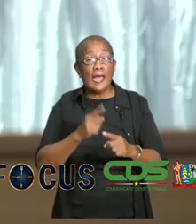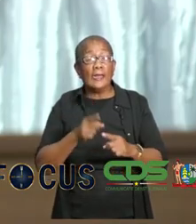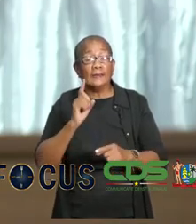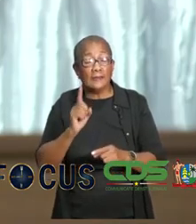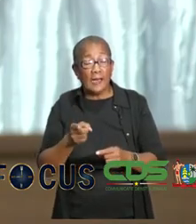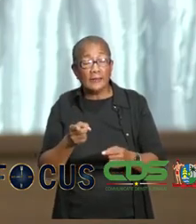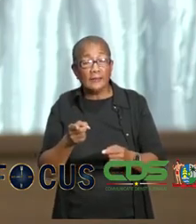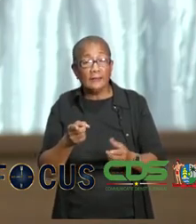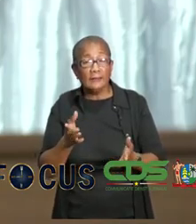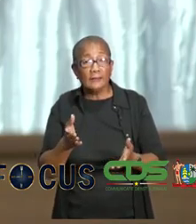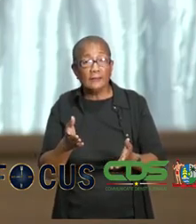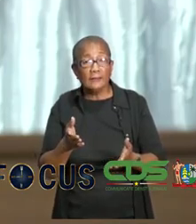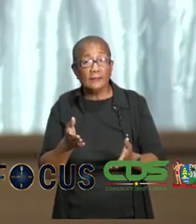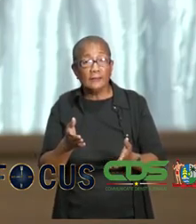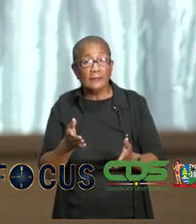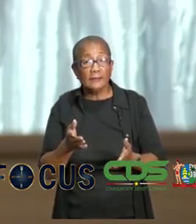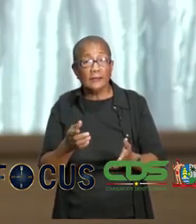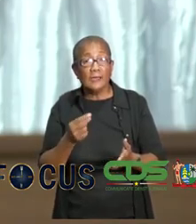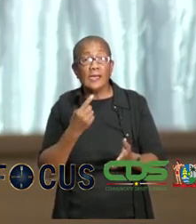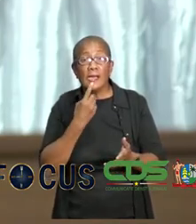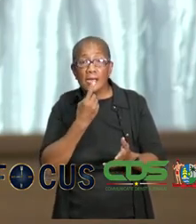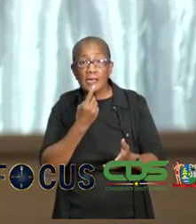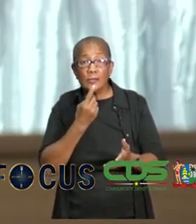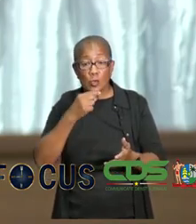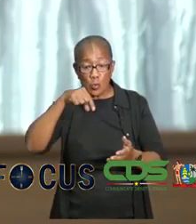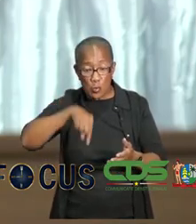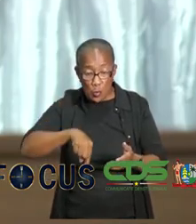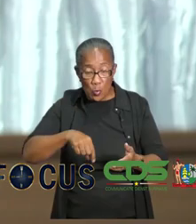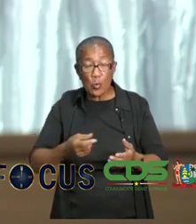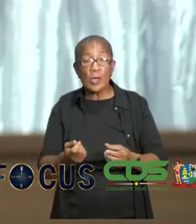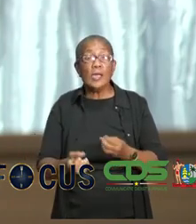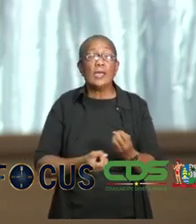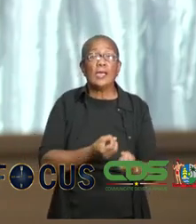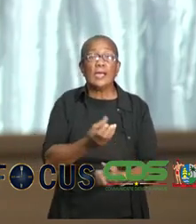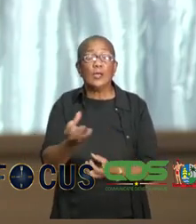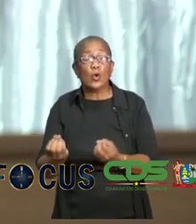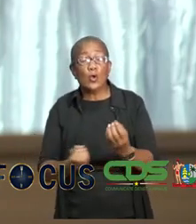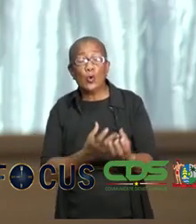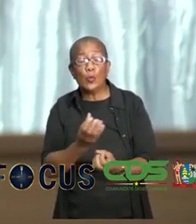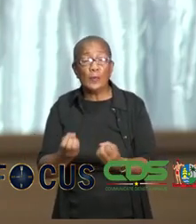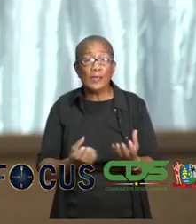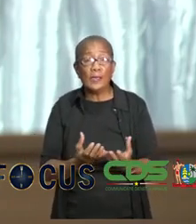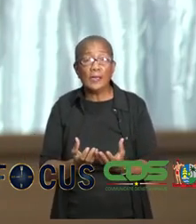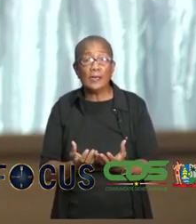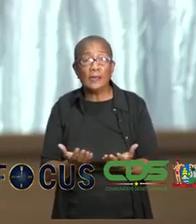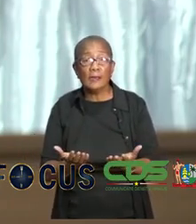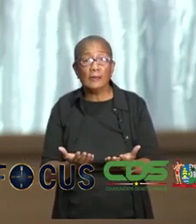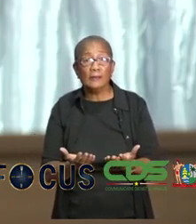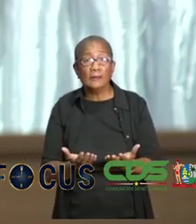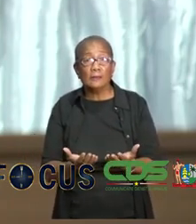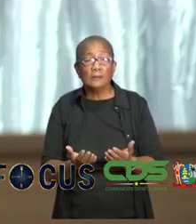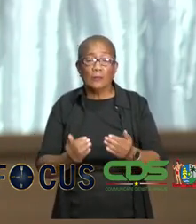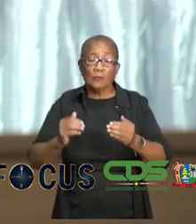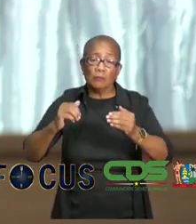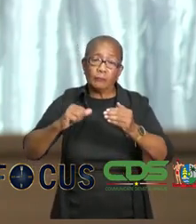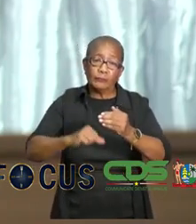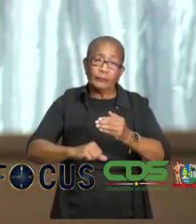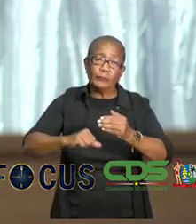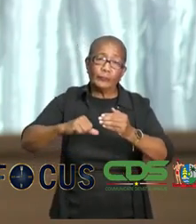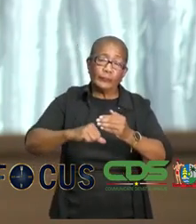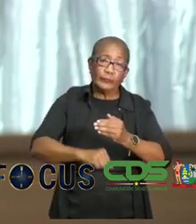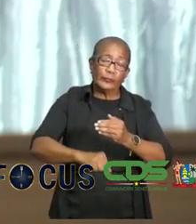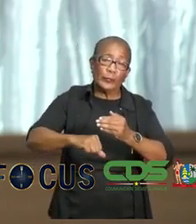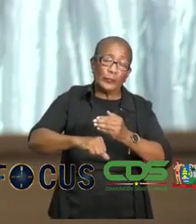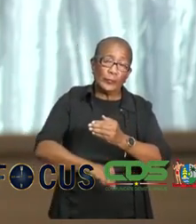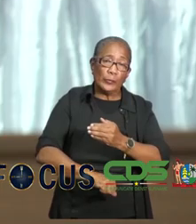dat heeft gemaakt dat die economie, dit onder andere, compleet scheef gegroeid is.